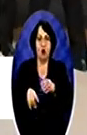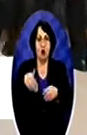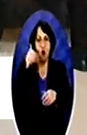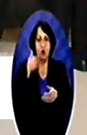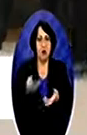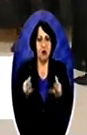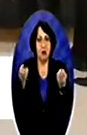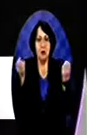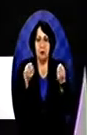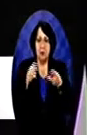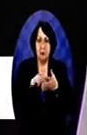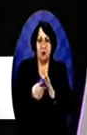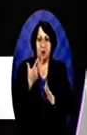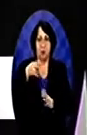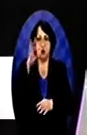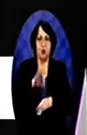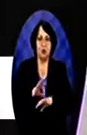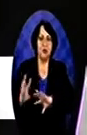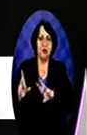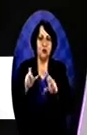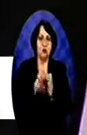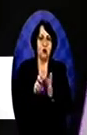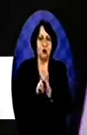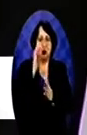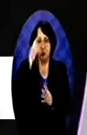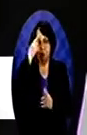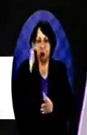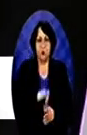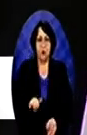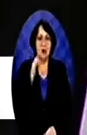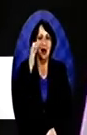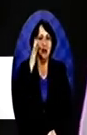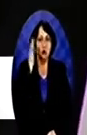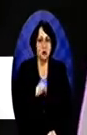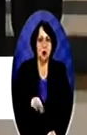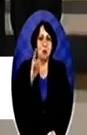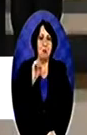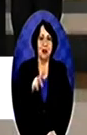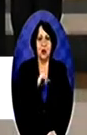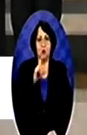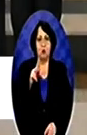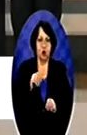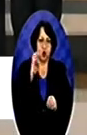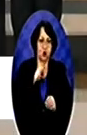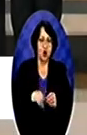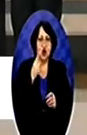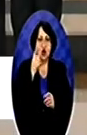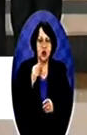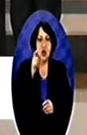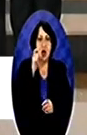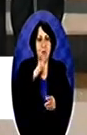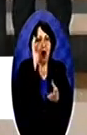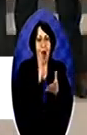хувийг нэмчлэх нөөц боломж хэдийн бий болсон. Цаашдаа монголчууд гаднаас мал сүргийг эрүүлжүүлэх чиглэлд нэг ширхэгч эм бэлтгэл авахгүй байх